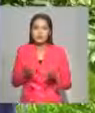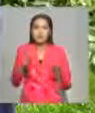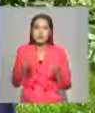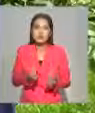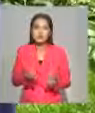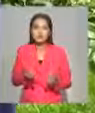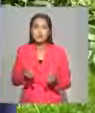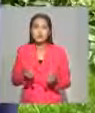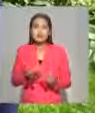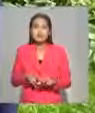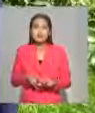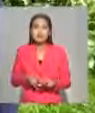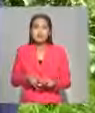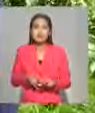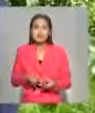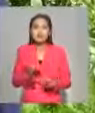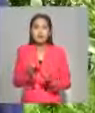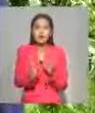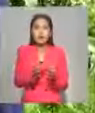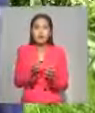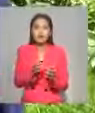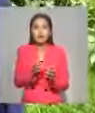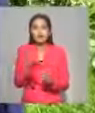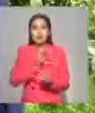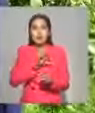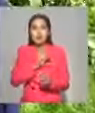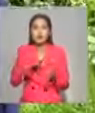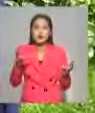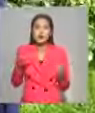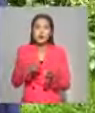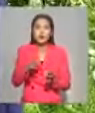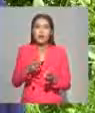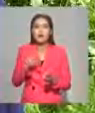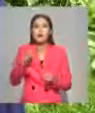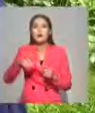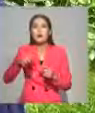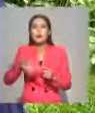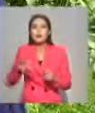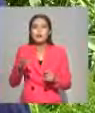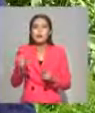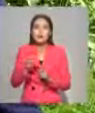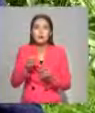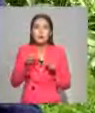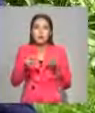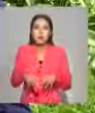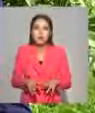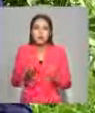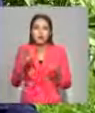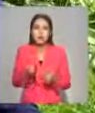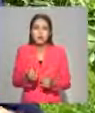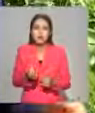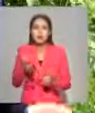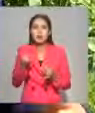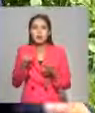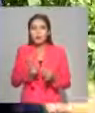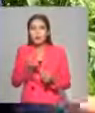жатырмыз. Соны дәлелдеп нетіп жатырмыз. Енді мына алдағы мақсатымыз мына ғылыми жұмыс жүріп жатыр ғой. Біздің жерімізде мына